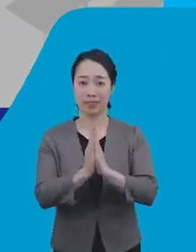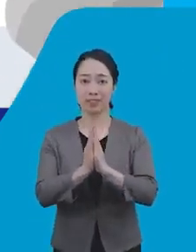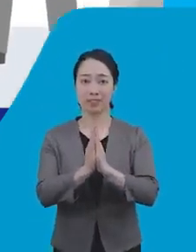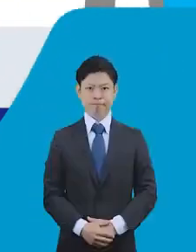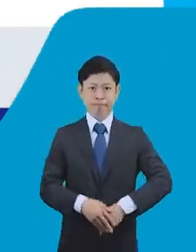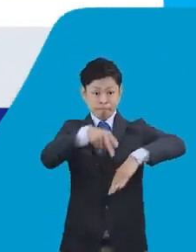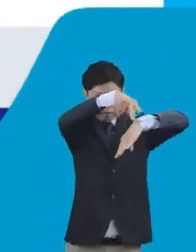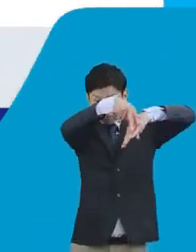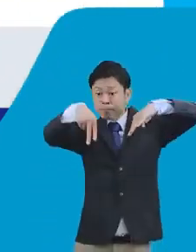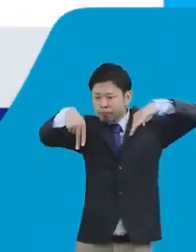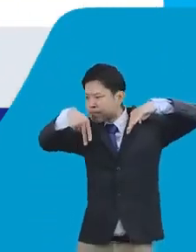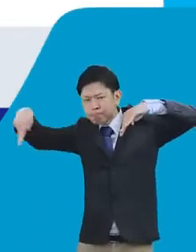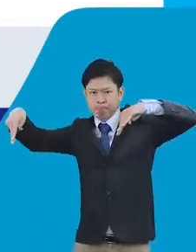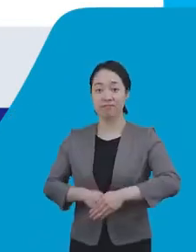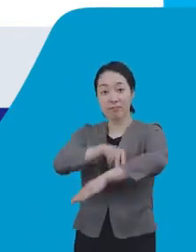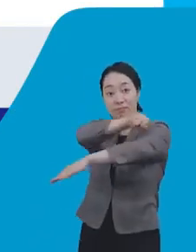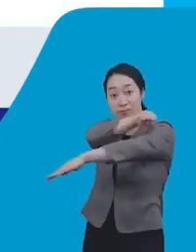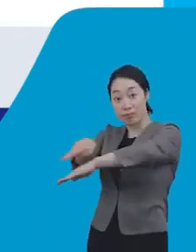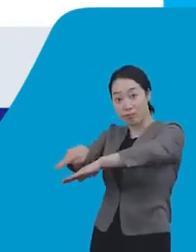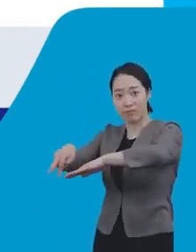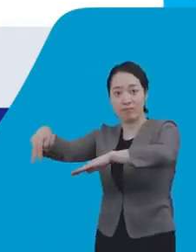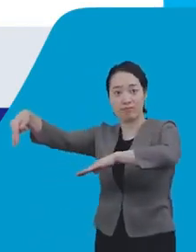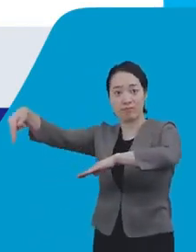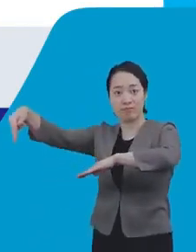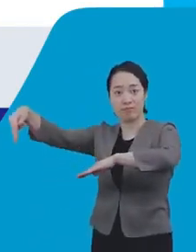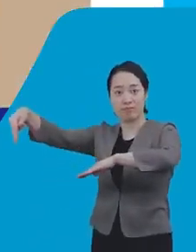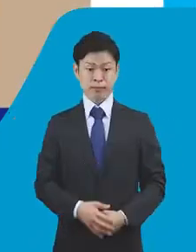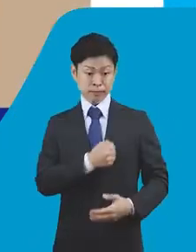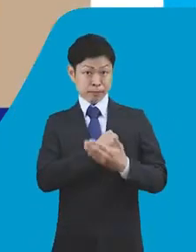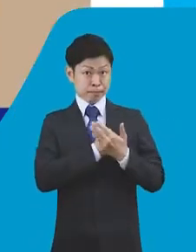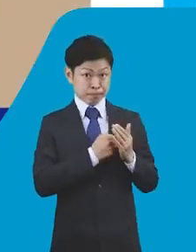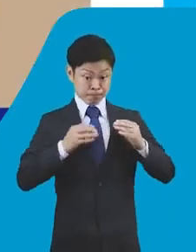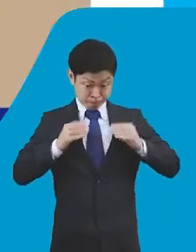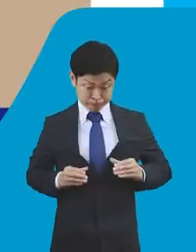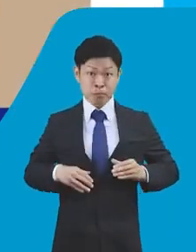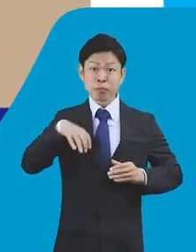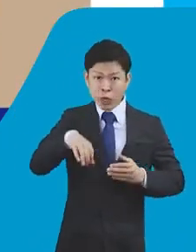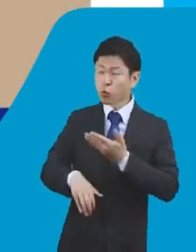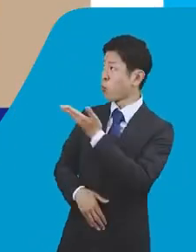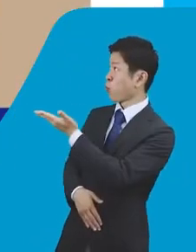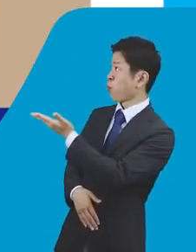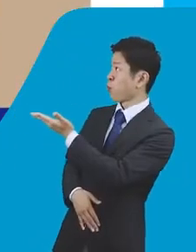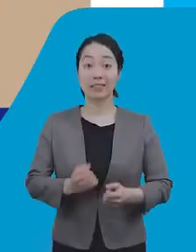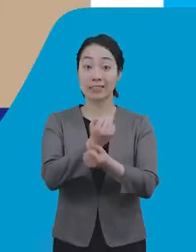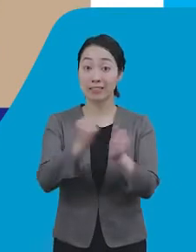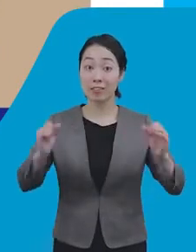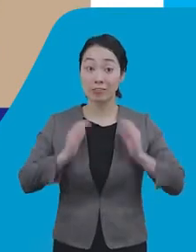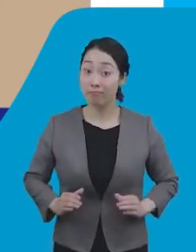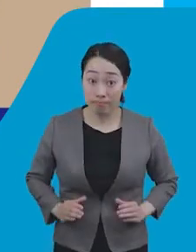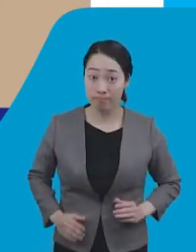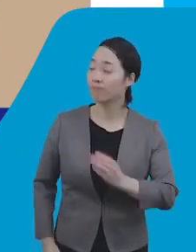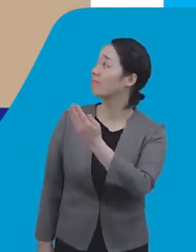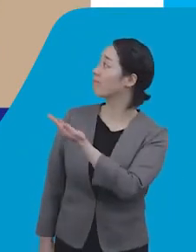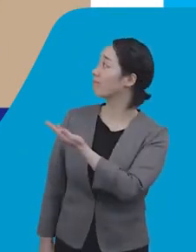after sliding down. すぐに飛行機から離れます。 Move away from the aircraft immediately. 救命衣は座席の下または横にあります。 A life